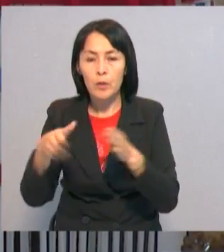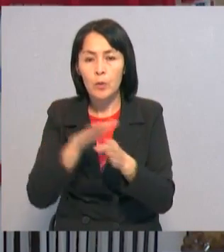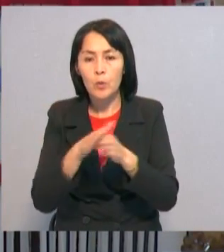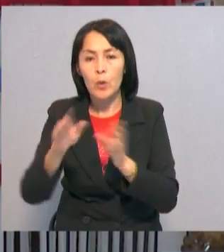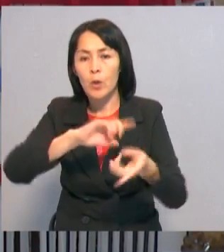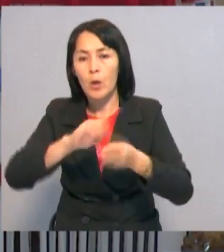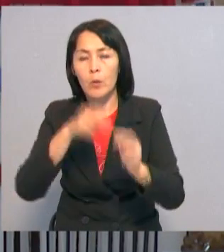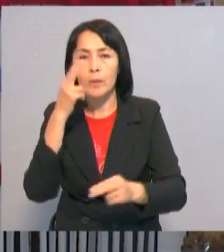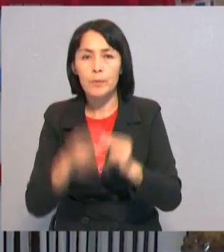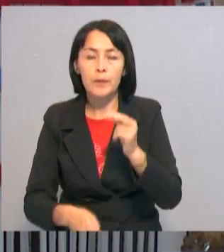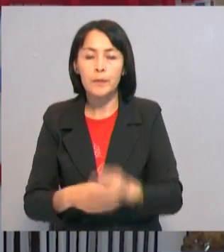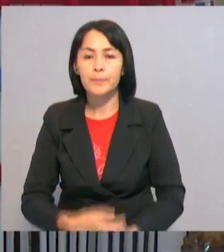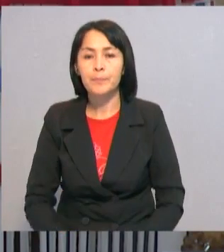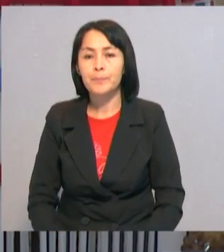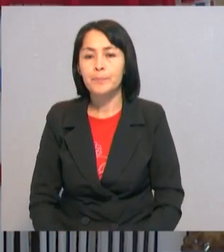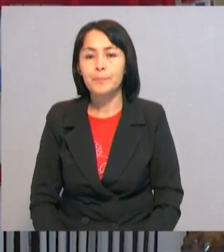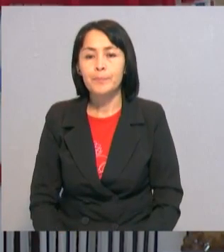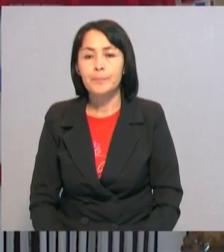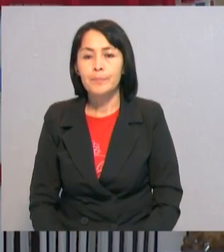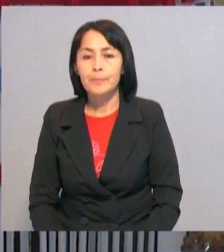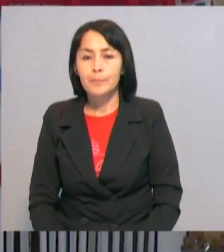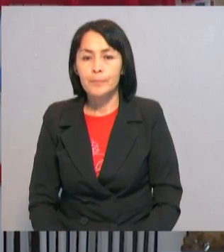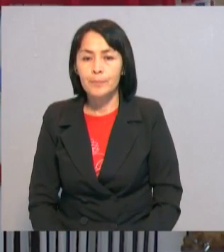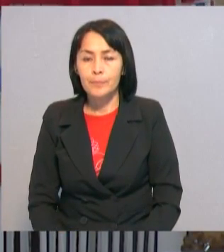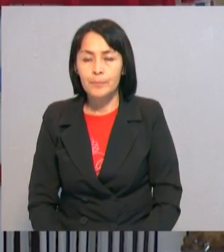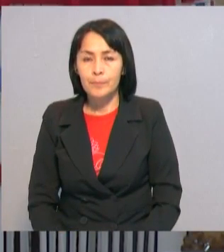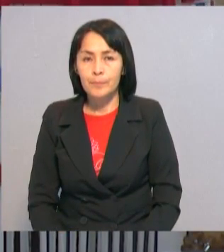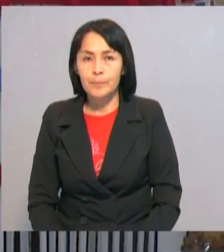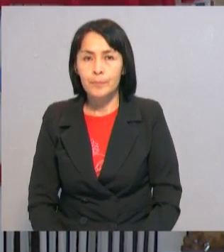аударылып бітеді. Лаура Сарман, Нұрберік Тұрғын, Ербол Махашев, жаңалықтар.